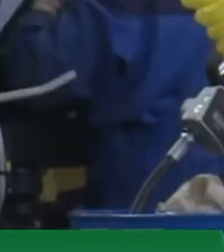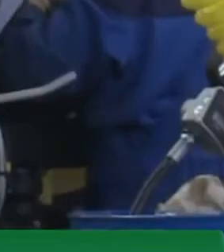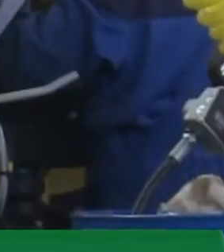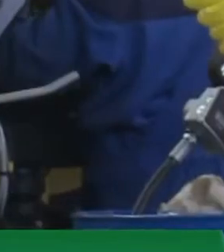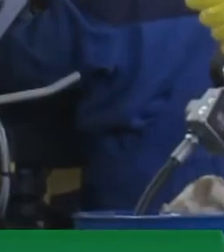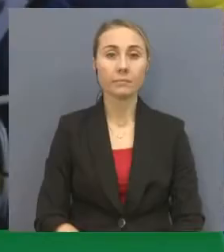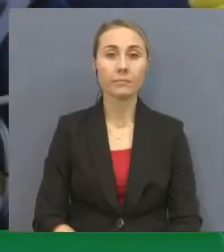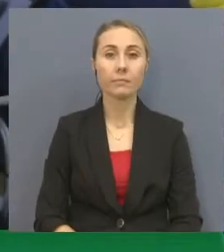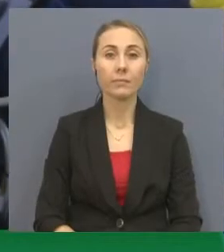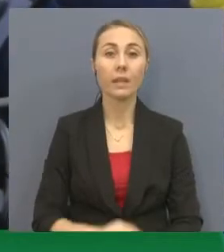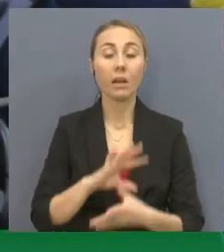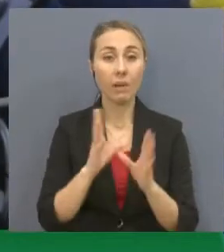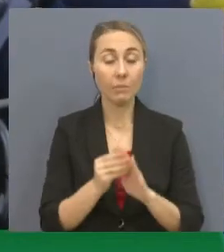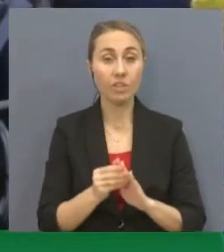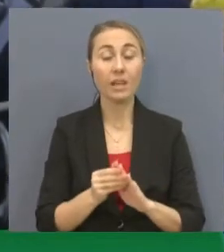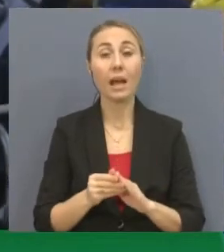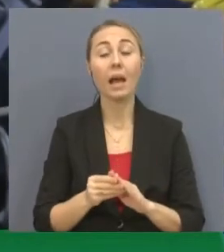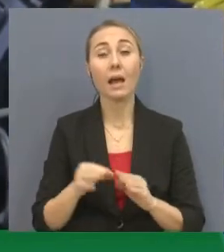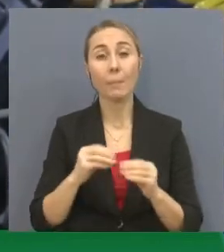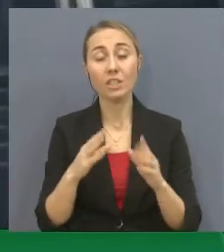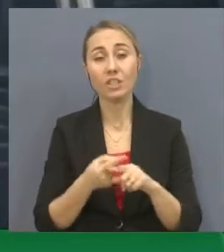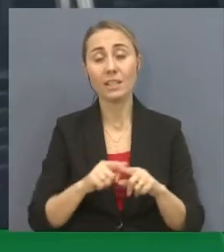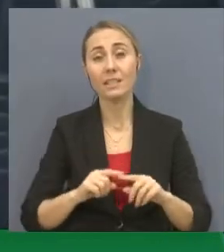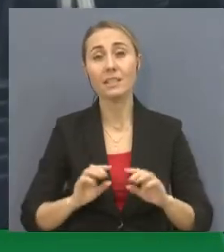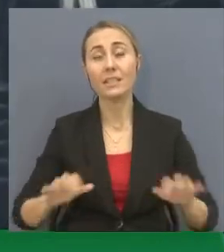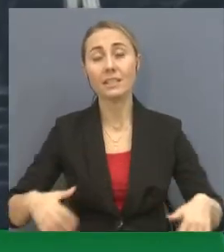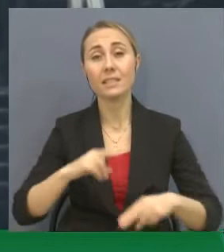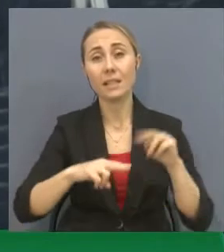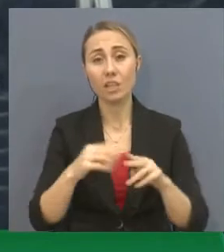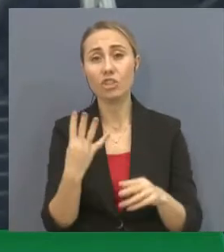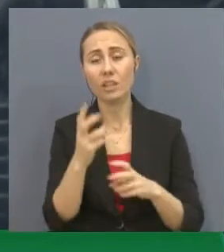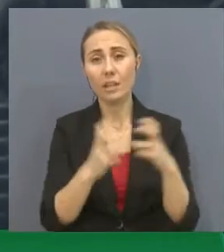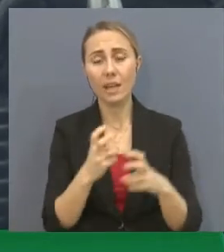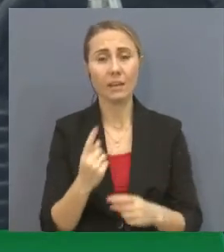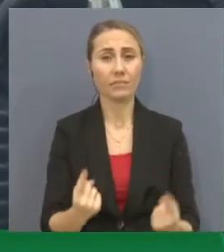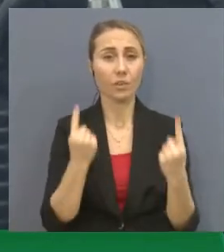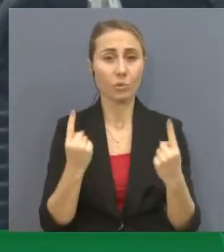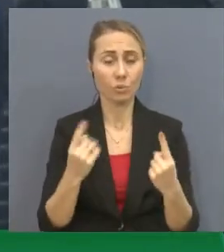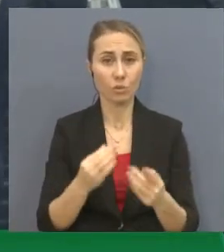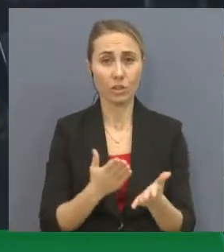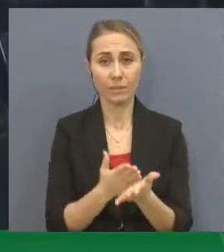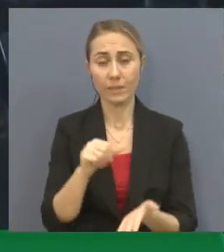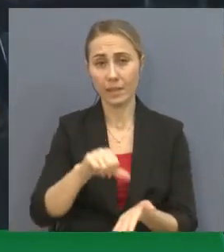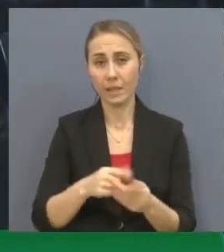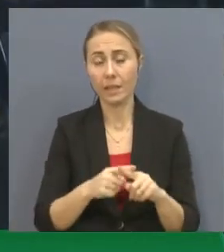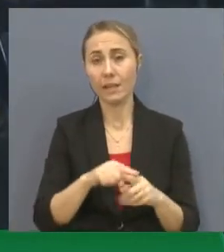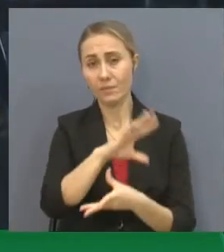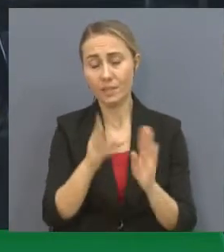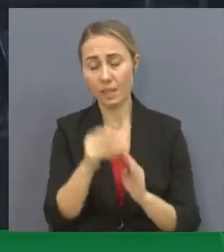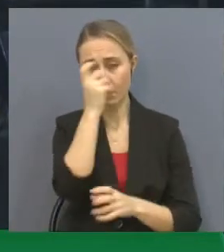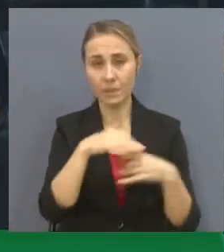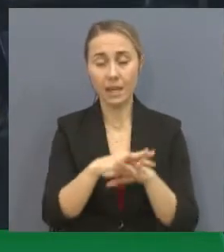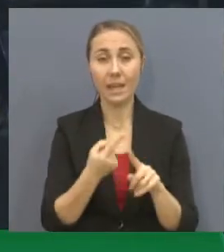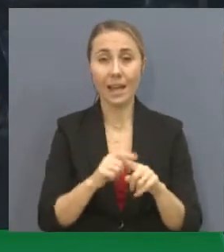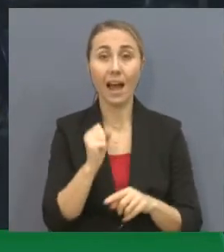вообще в сфере машиностроения области 4 предприятия занимают ведущие позиции по производства в целом по стране это